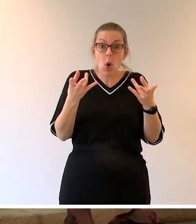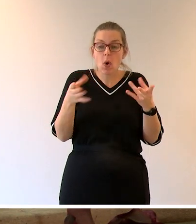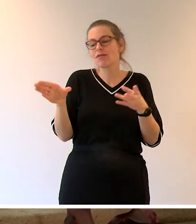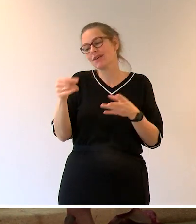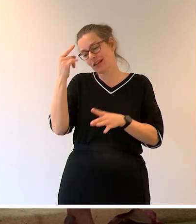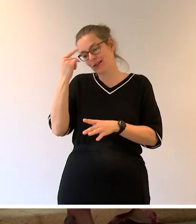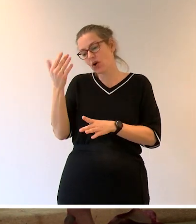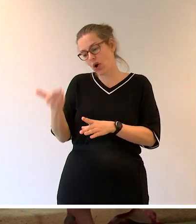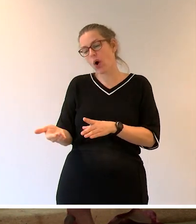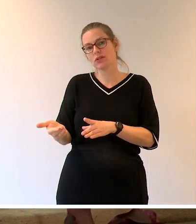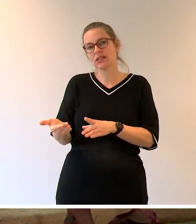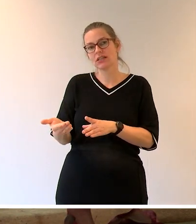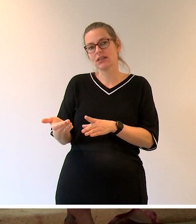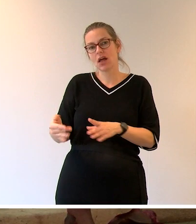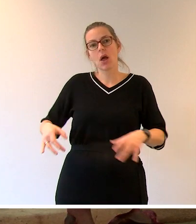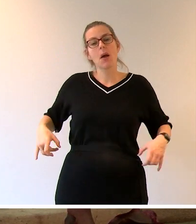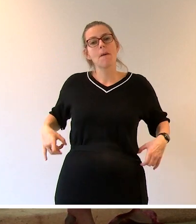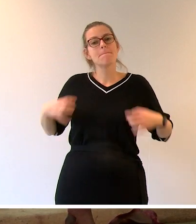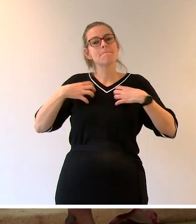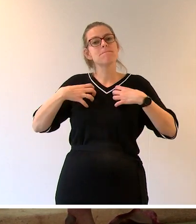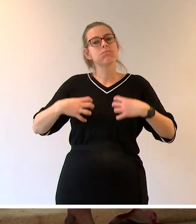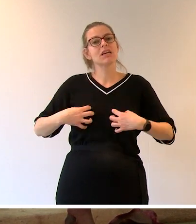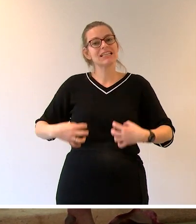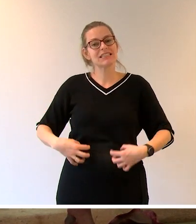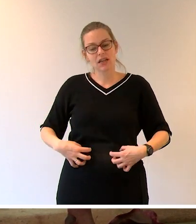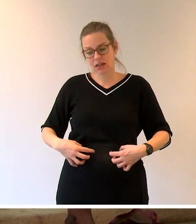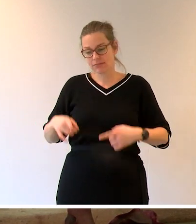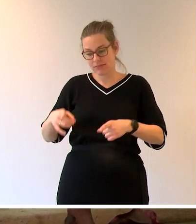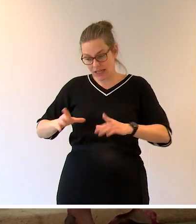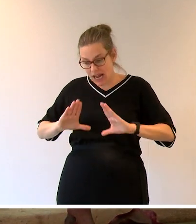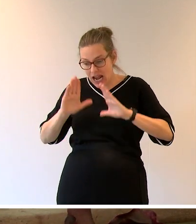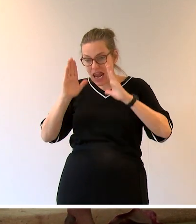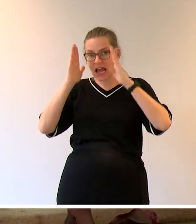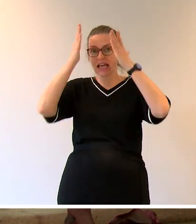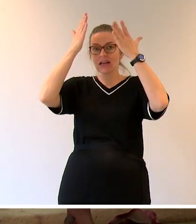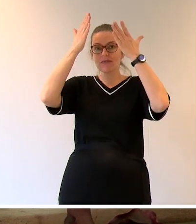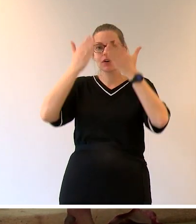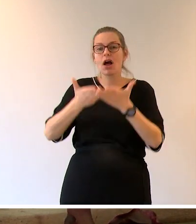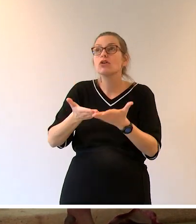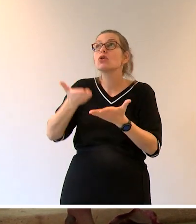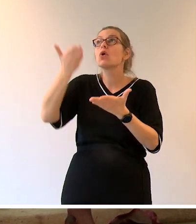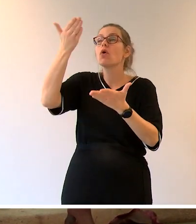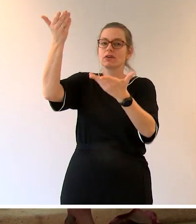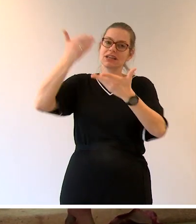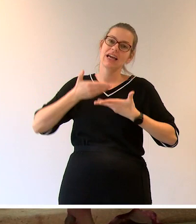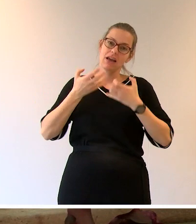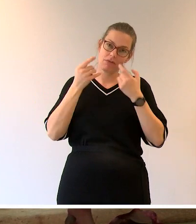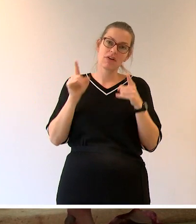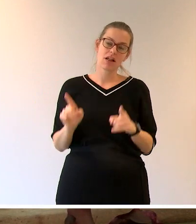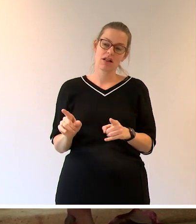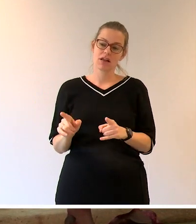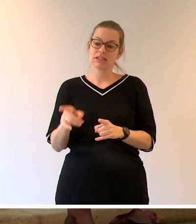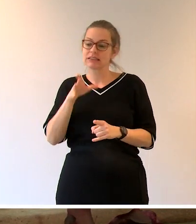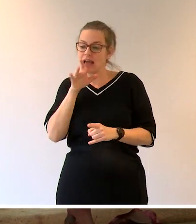Maar die koning is een priester die zijn leven als een offer voor ons geeft. En als deze